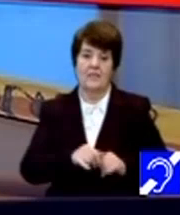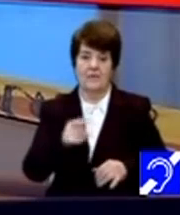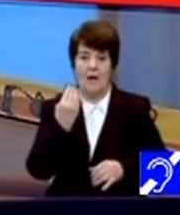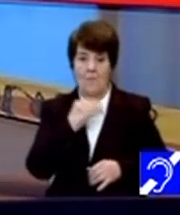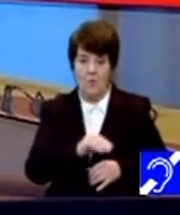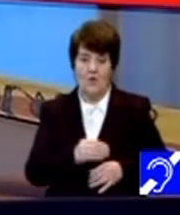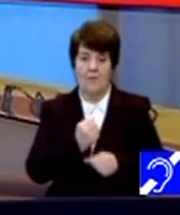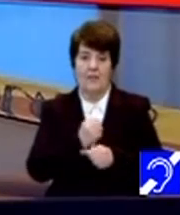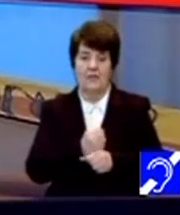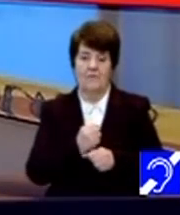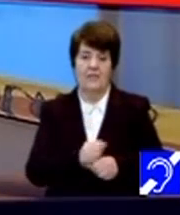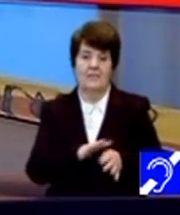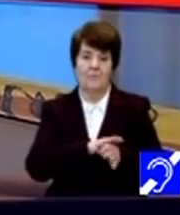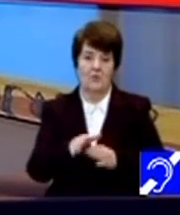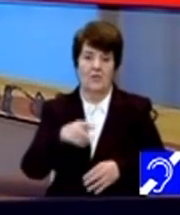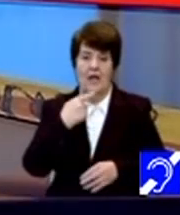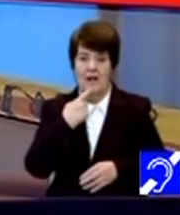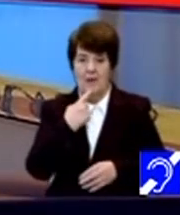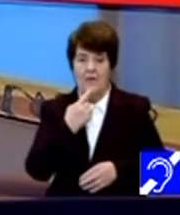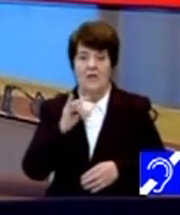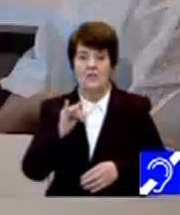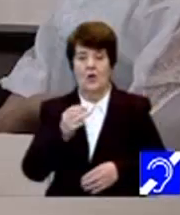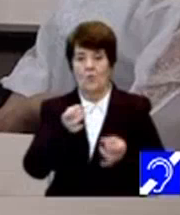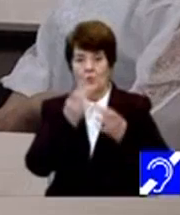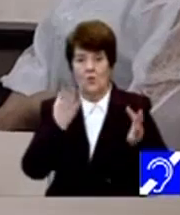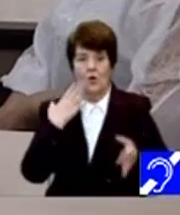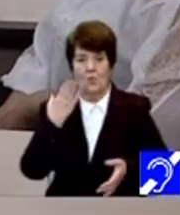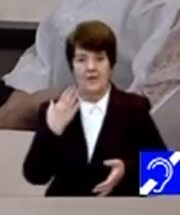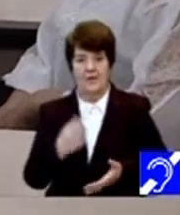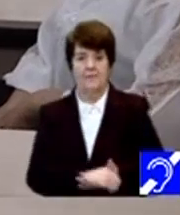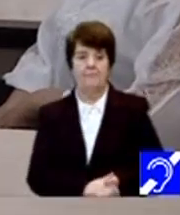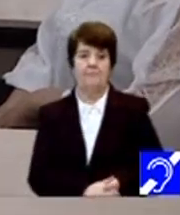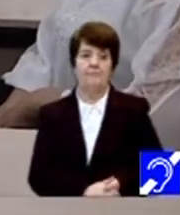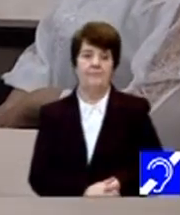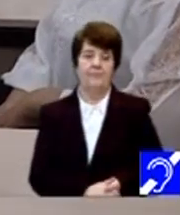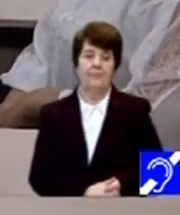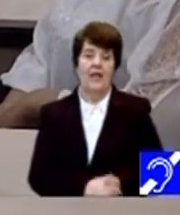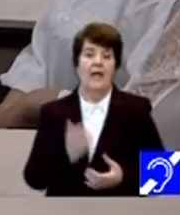au condiții mai bune pentru activități menite să promoveze limba și cultura română.